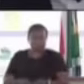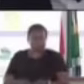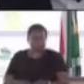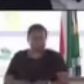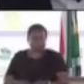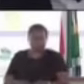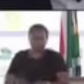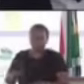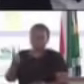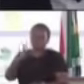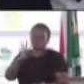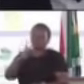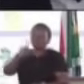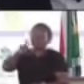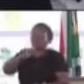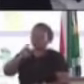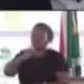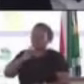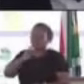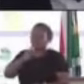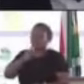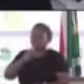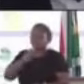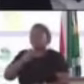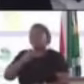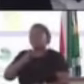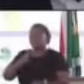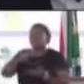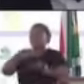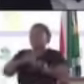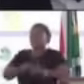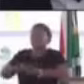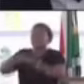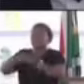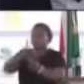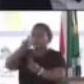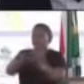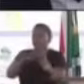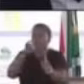of water user association Mr. Mngoni